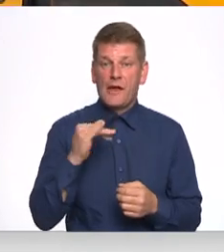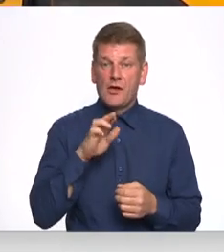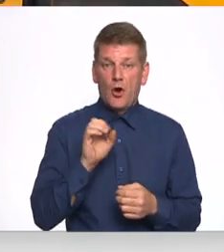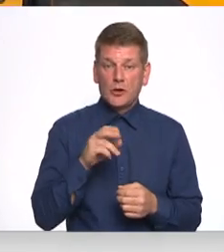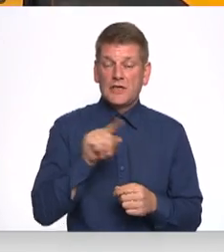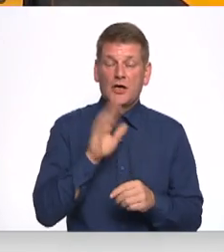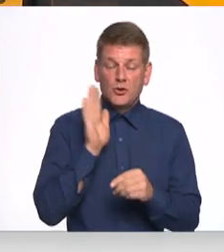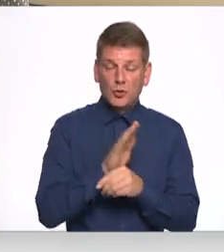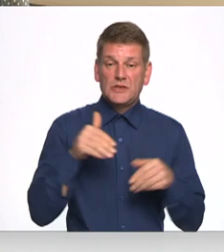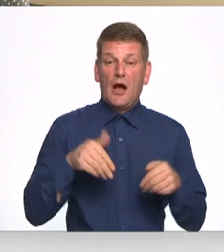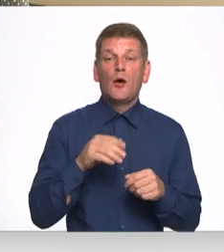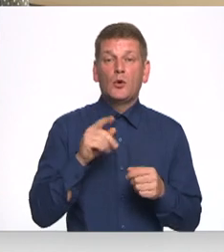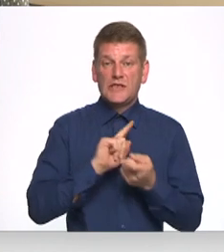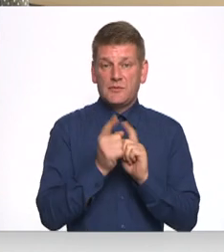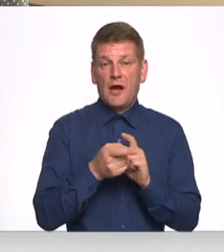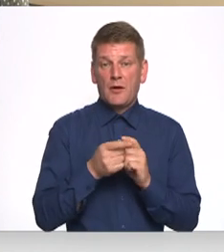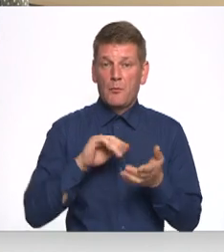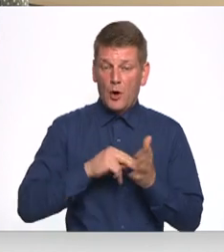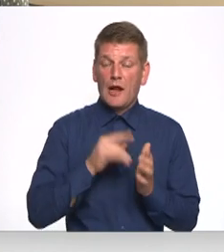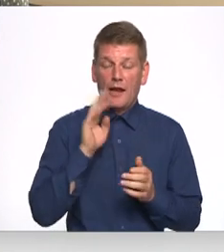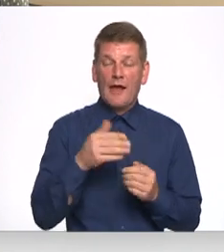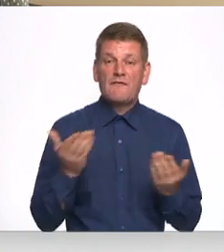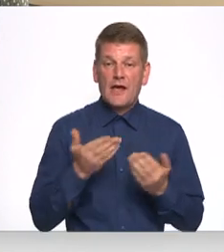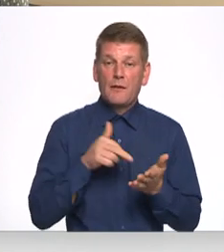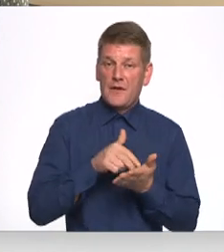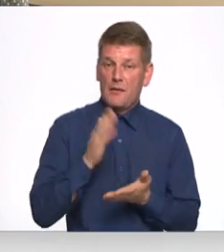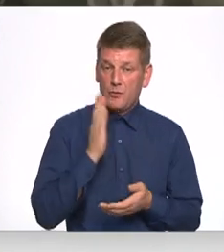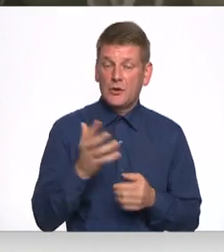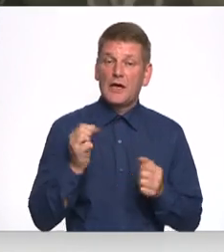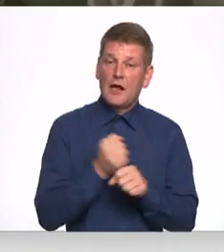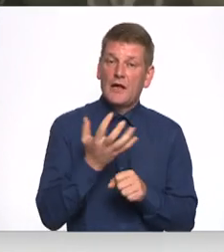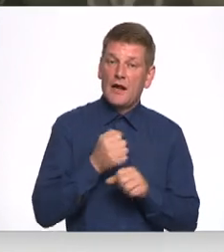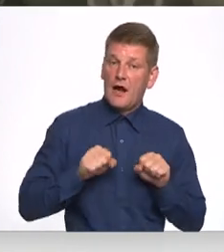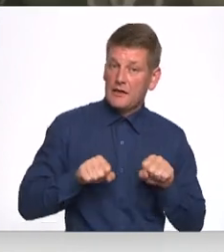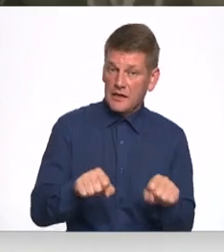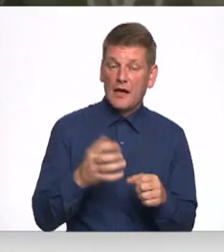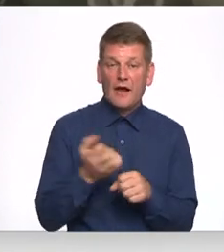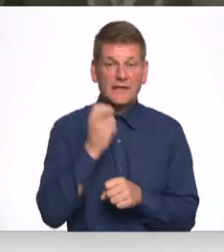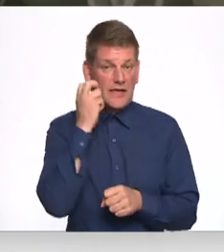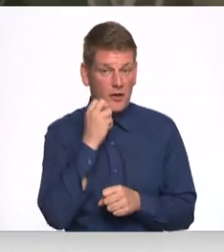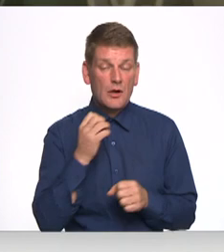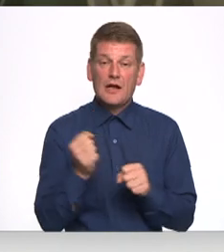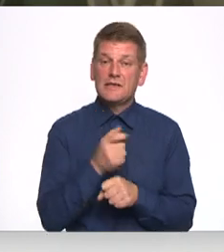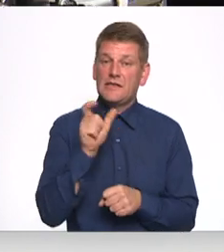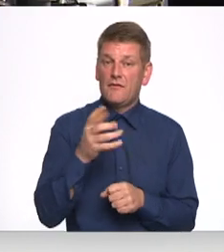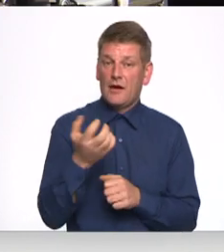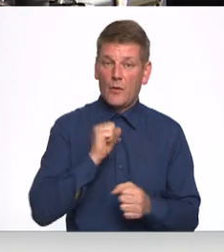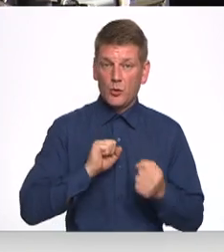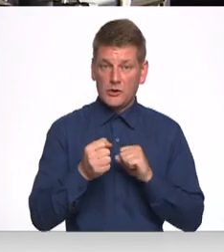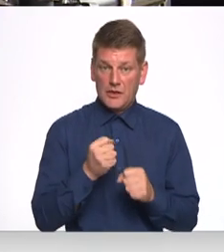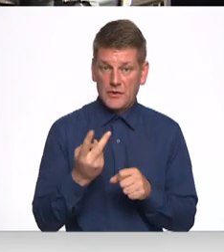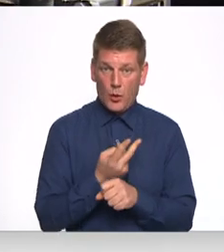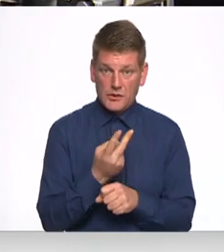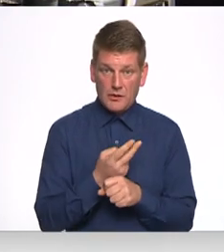nepieciešamām izmaiņām projektā, lai jaunie peroni būtu viegli pieejami gan ar bērnu ratiņiem, gan senioriem, gan cilvēkiem ar kustību